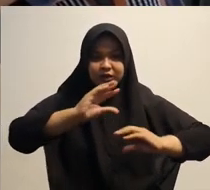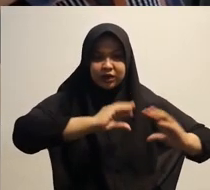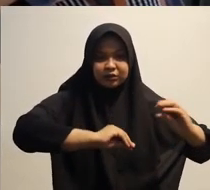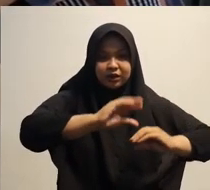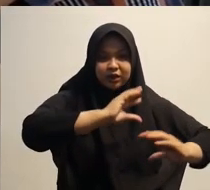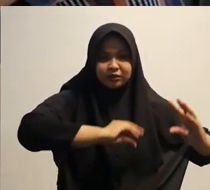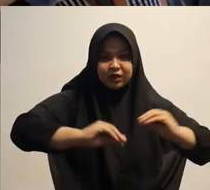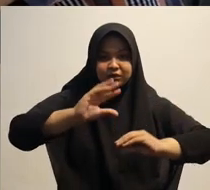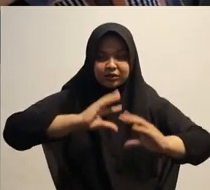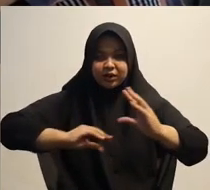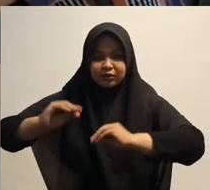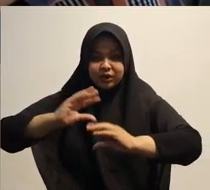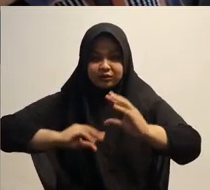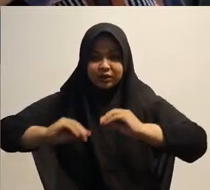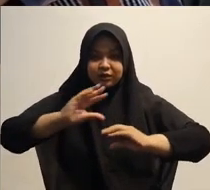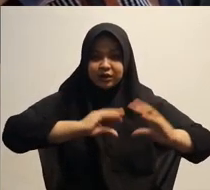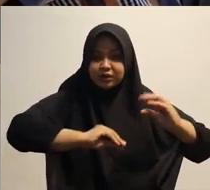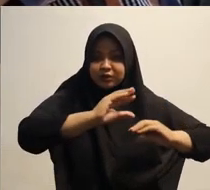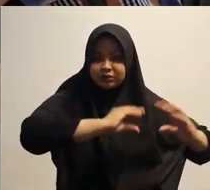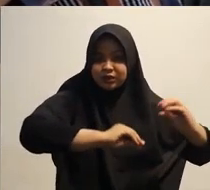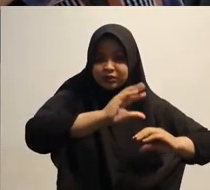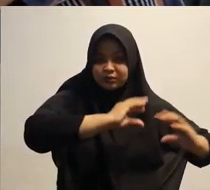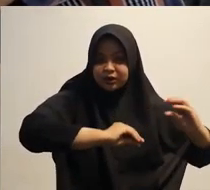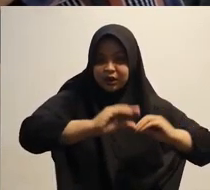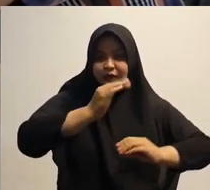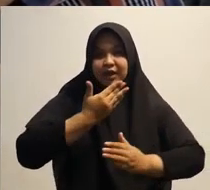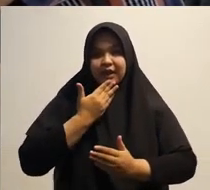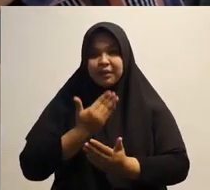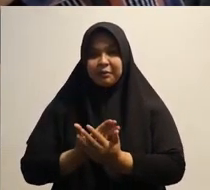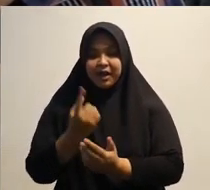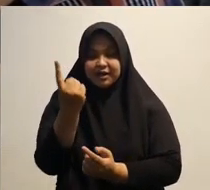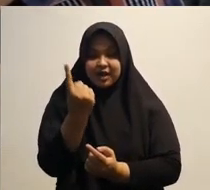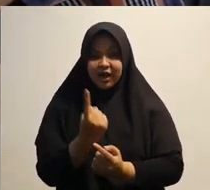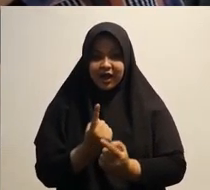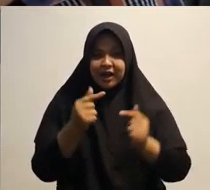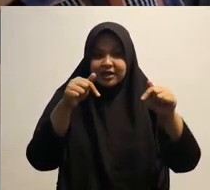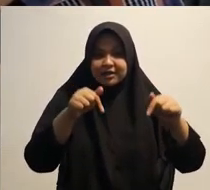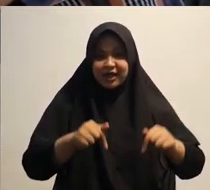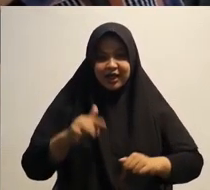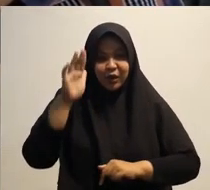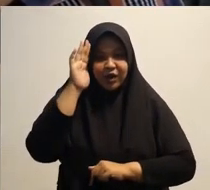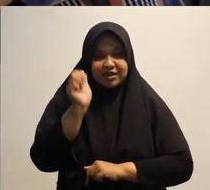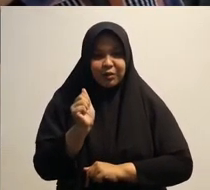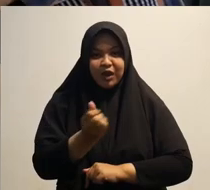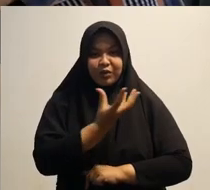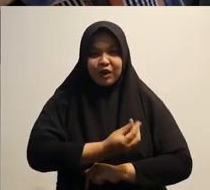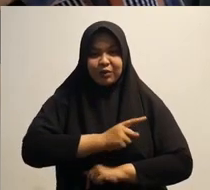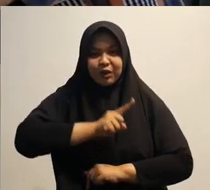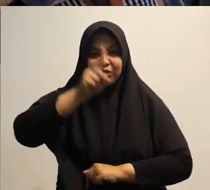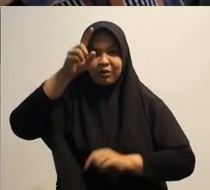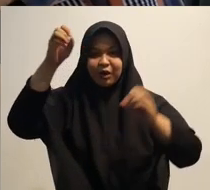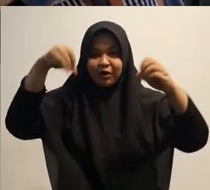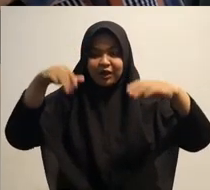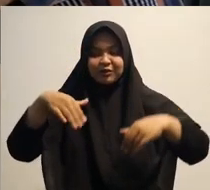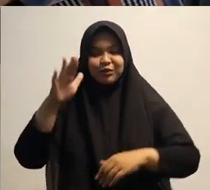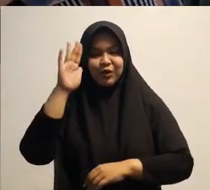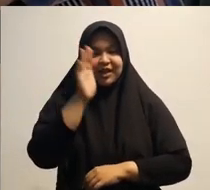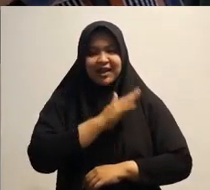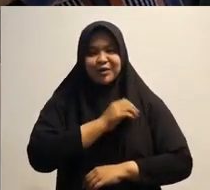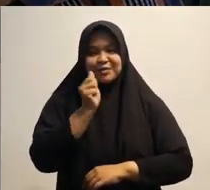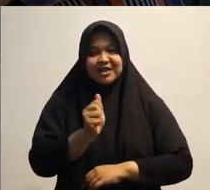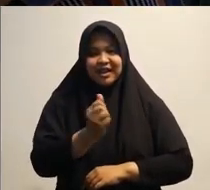Desa Inklusi di Sikap Sore kali ini. Terima kasih atas kehadiran teman-teman semua. Wassalamualaikum warahmatullahi